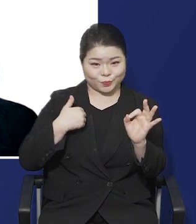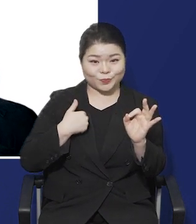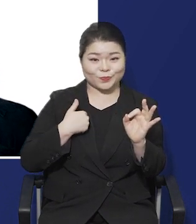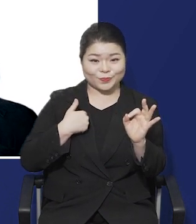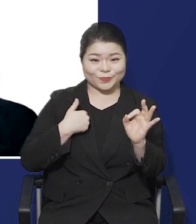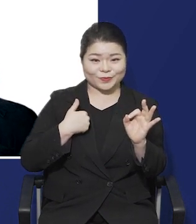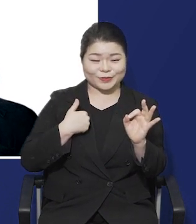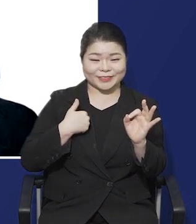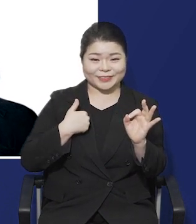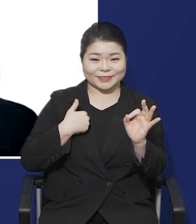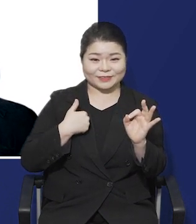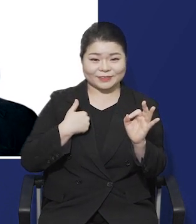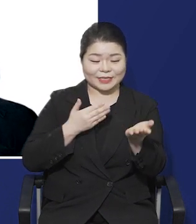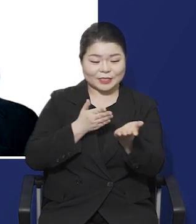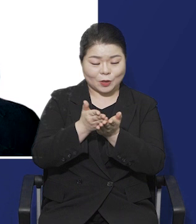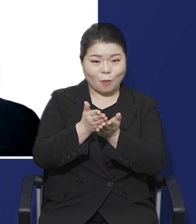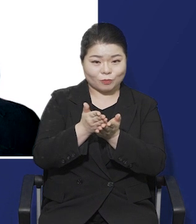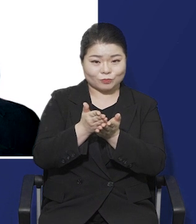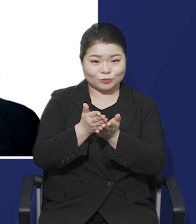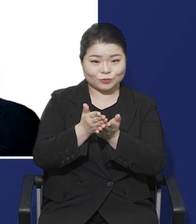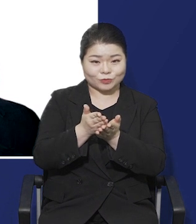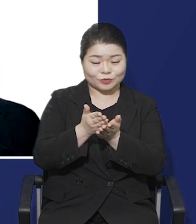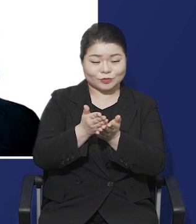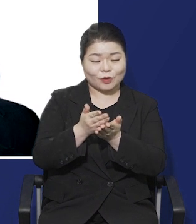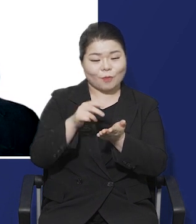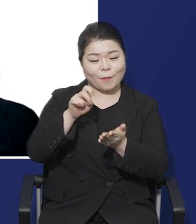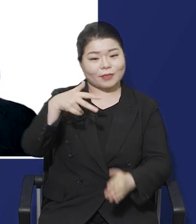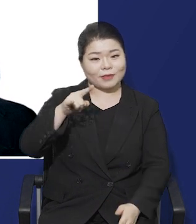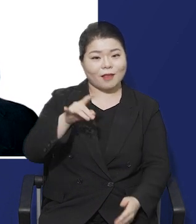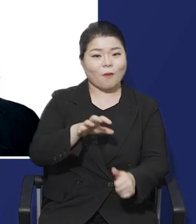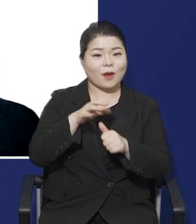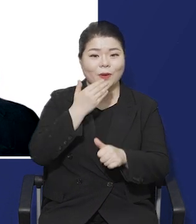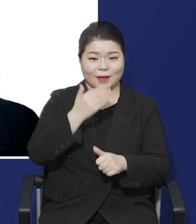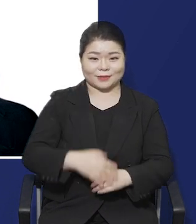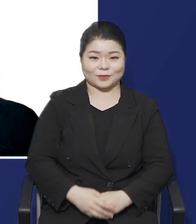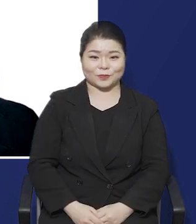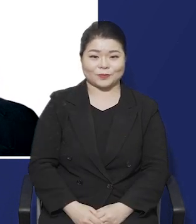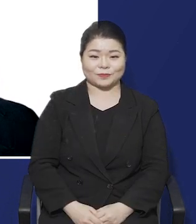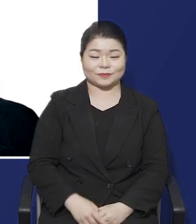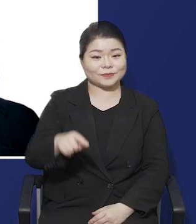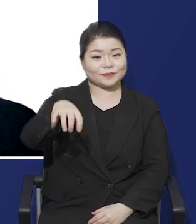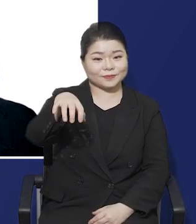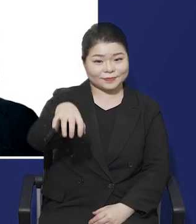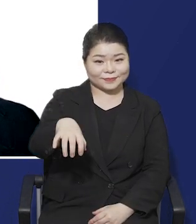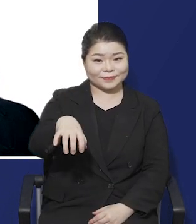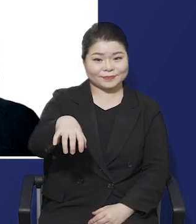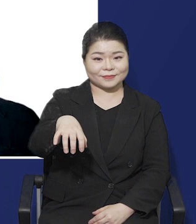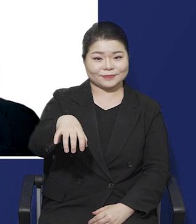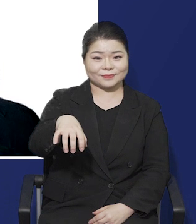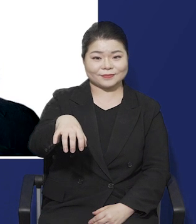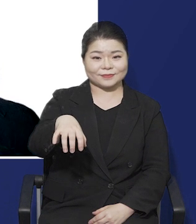그 어떠한 그 전문 매체를 체크할 수가 있습니다. 그래서 그곳에 어,